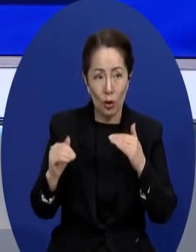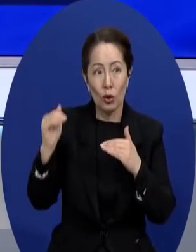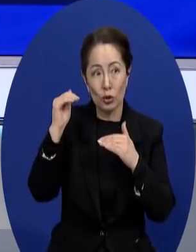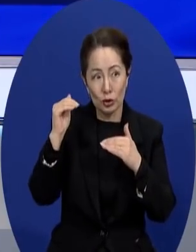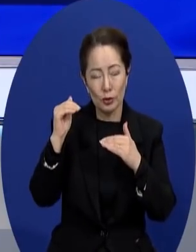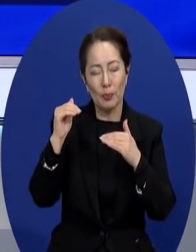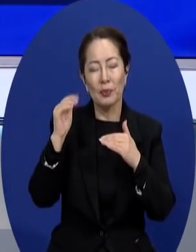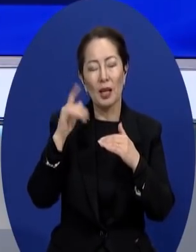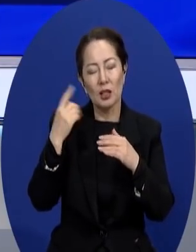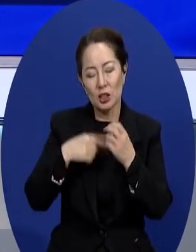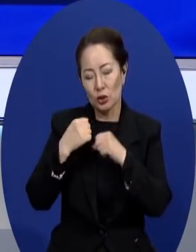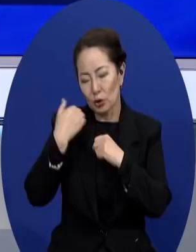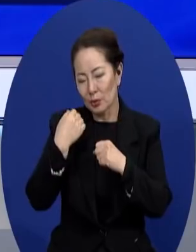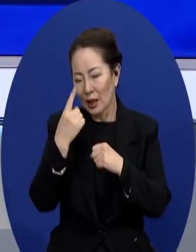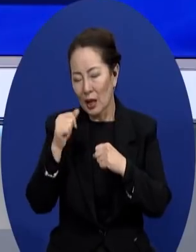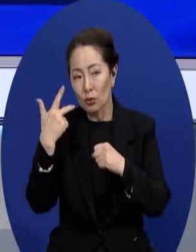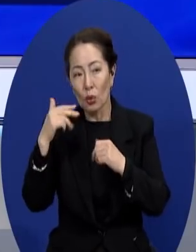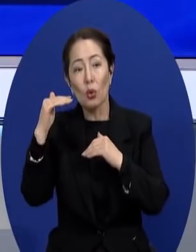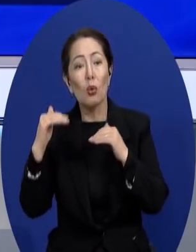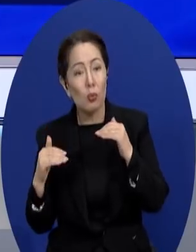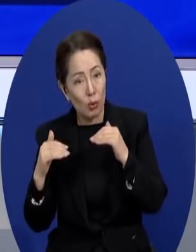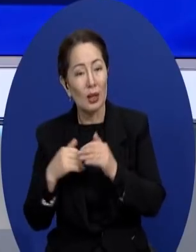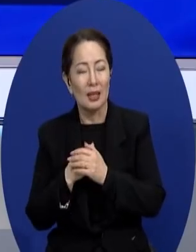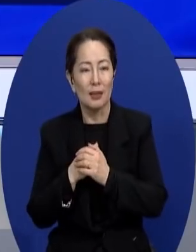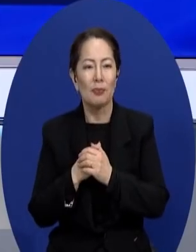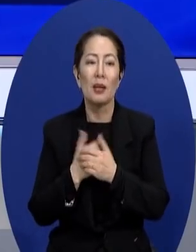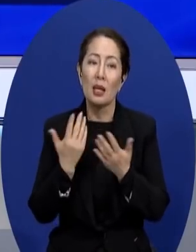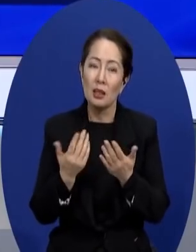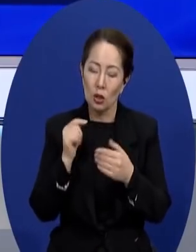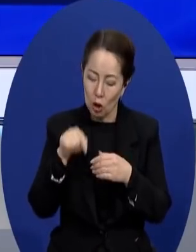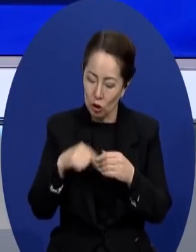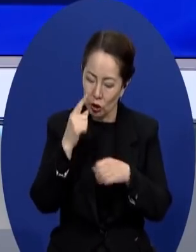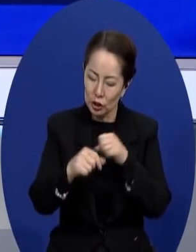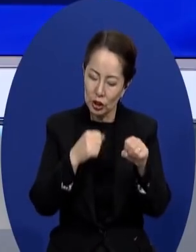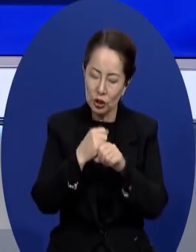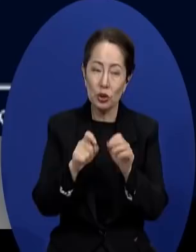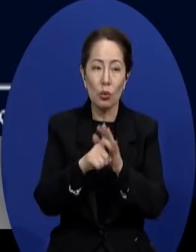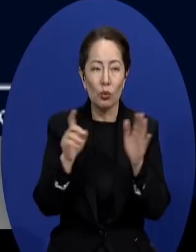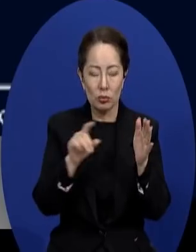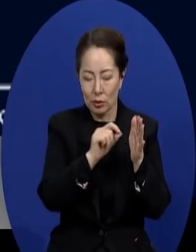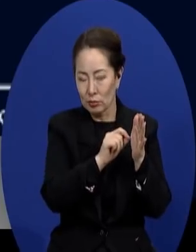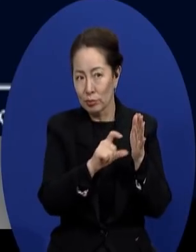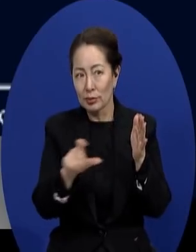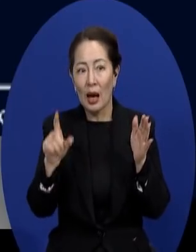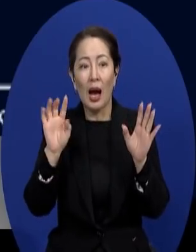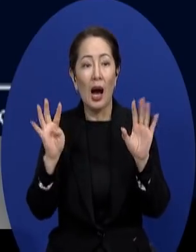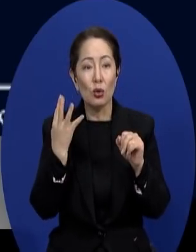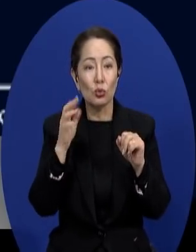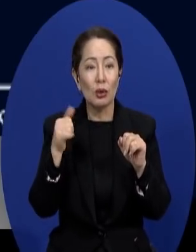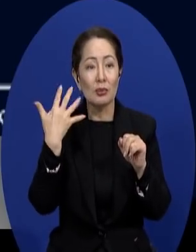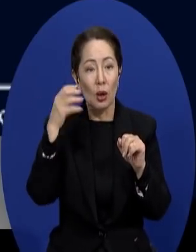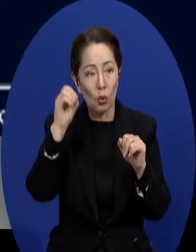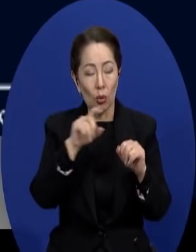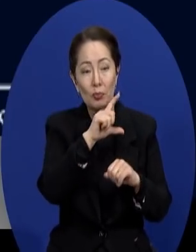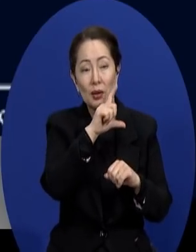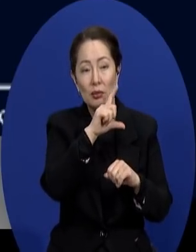үеийгтэй харьцуулахад 1.3 хувиар буурсан. Тэгвэл өнөөдрийн байдлаар жилийн 14.5% болоод байгаа. Тэгэхээр энэ тухайн мэдээллийг